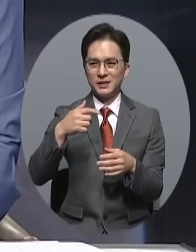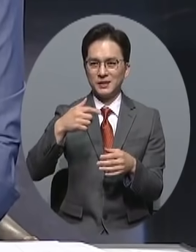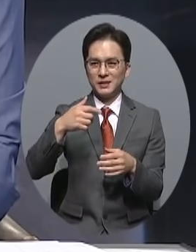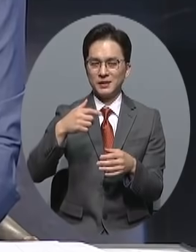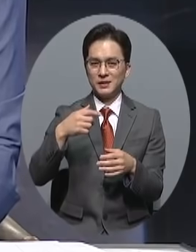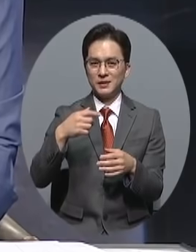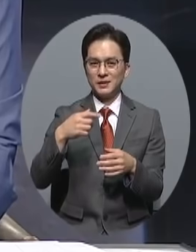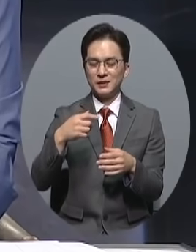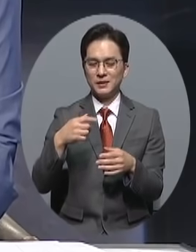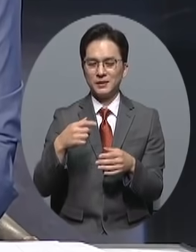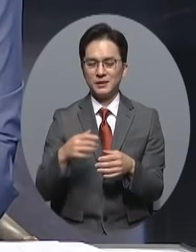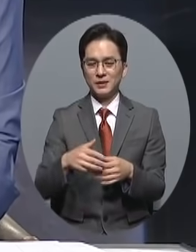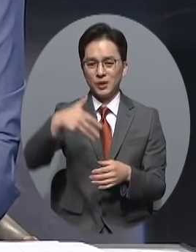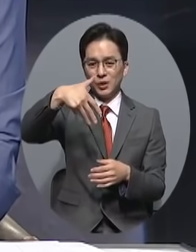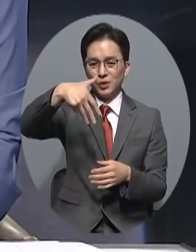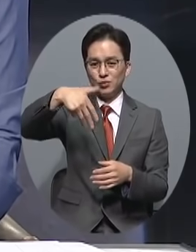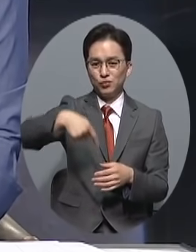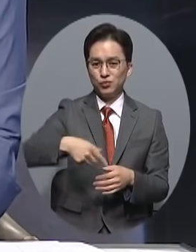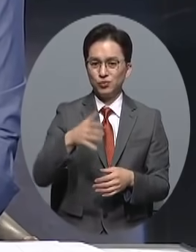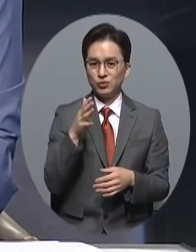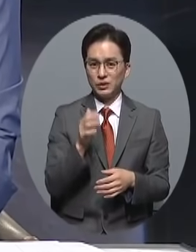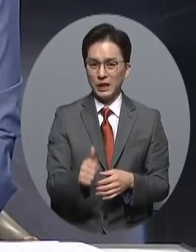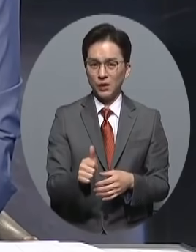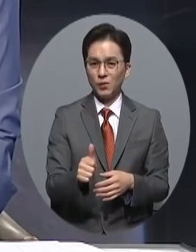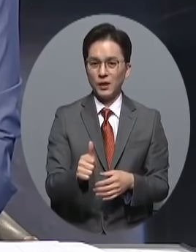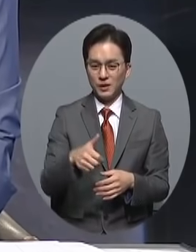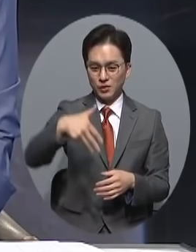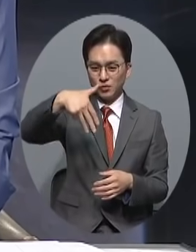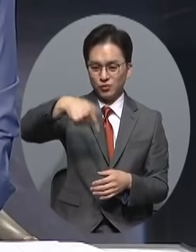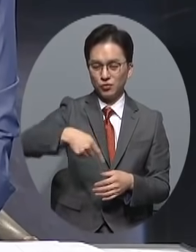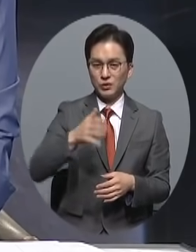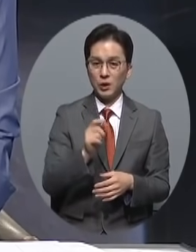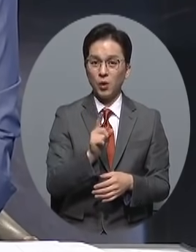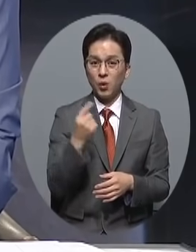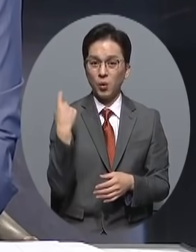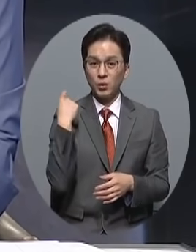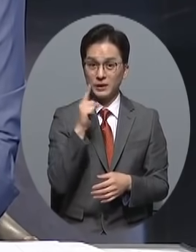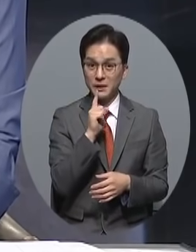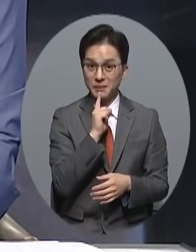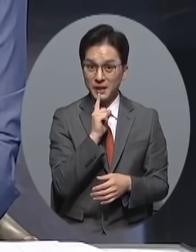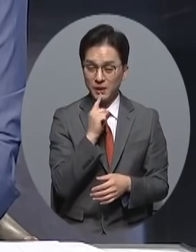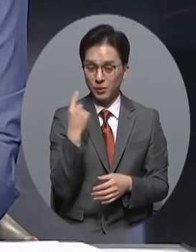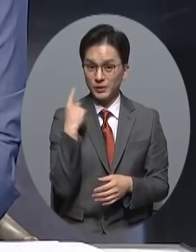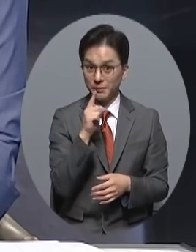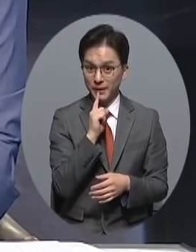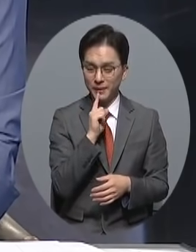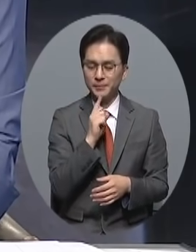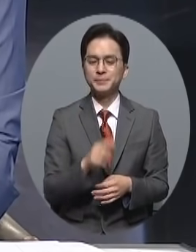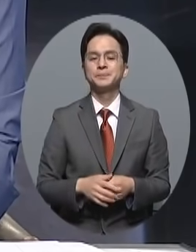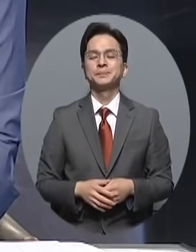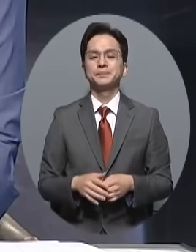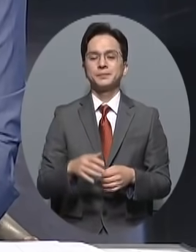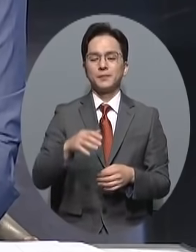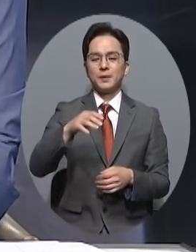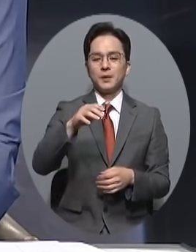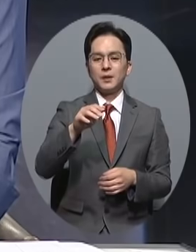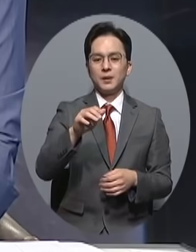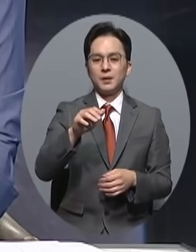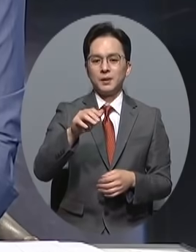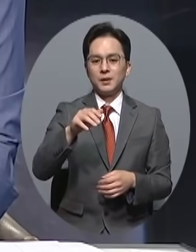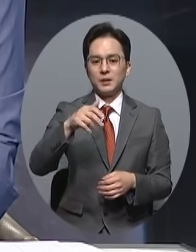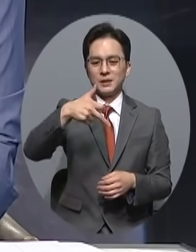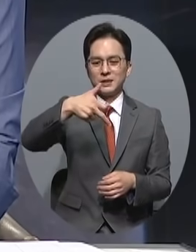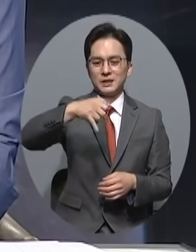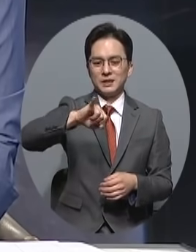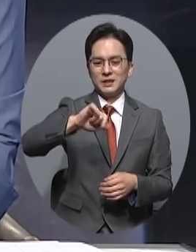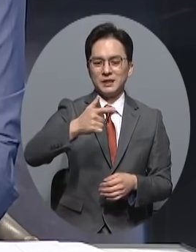킨텍스 사장을 맡고 있는 이화영 전 의원의 보좌관이 화천대유의 이사로 있고 또 자회사라고